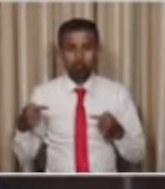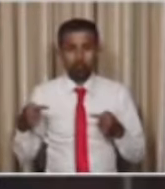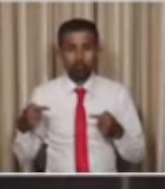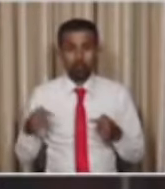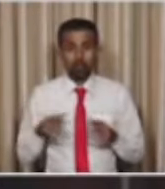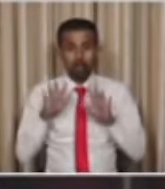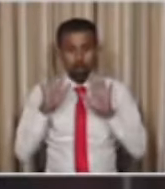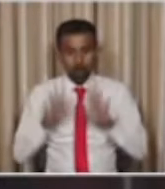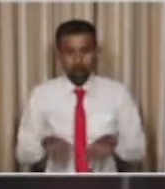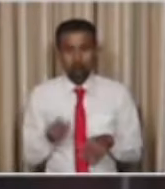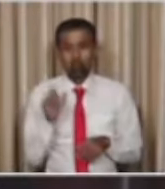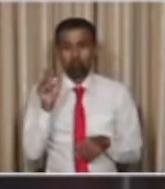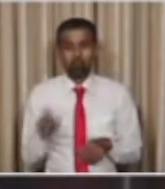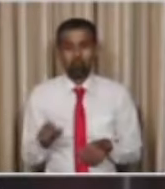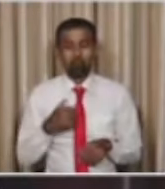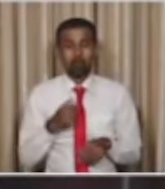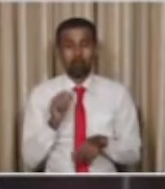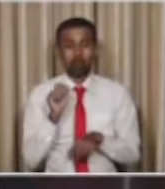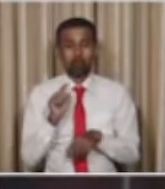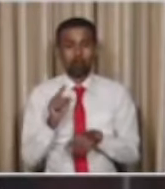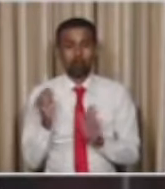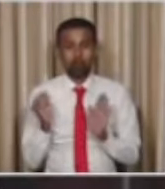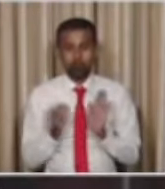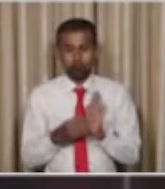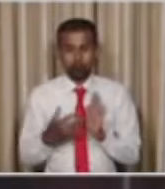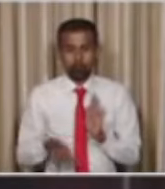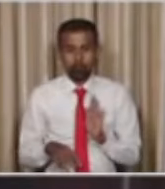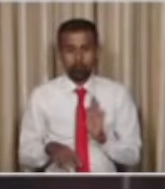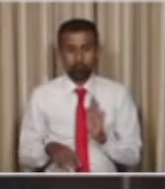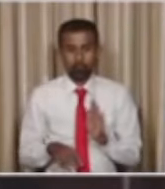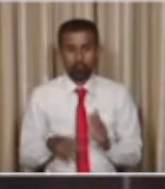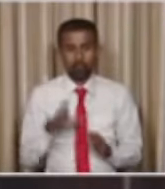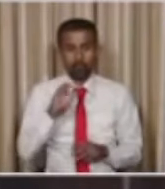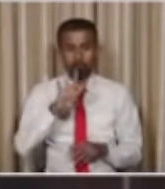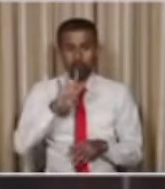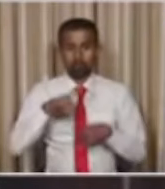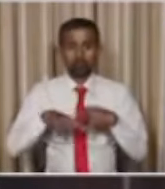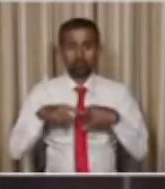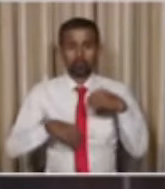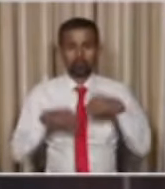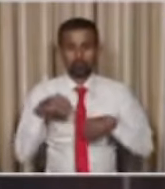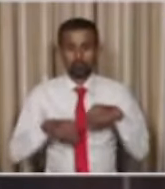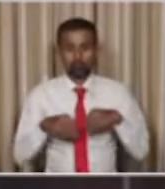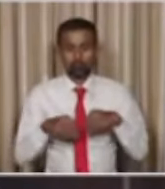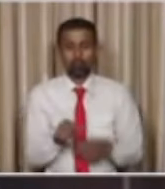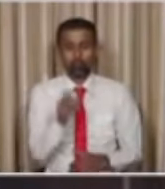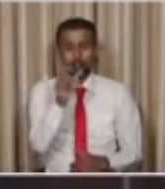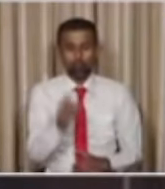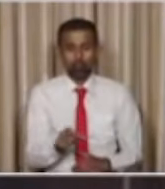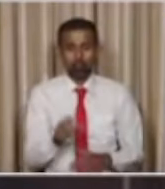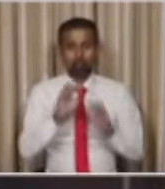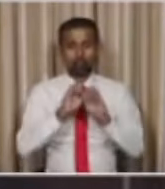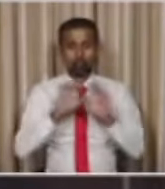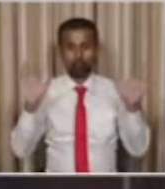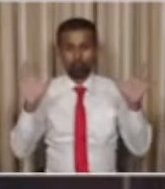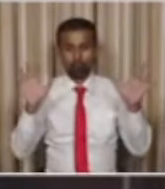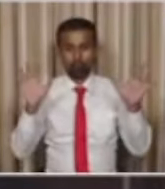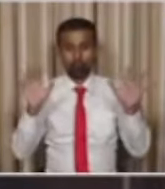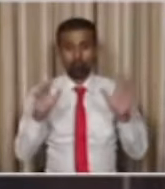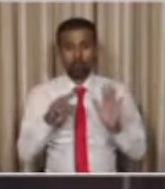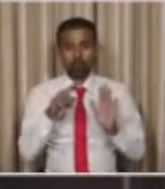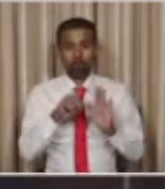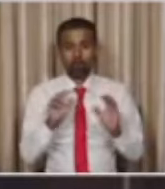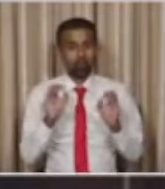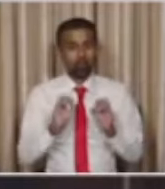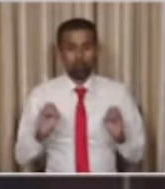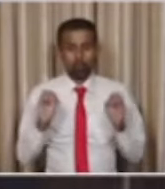ලයිස්තුවේ අවසාන කතිකයා විදිහට තමයි මගේ වෙලාව එන් කළ තිබුණේ. ඇජෙන්ඩක 12 හවස 4ට ඡන්ද විමසීම. දැන් ඔබතුමා අද ඇනවුස් කරනවා katika kaur warna